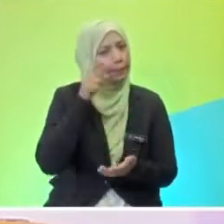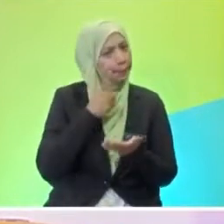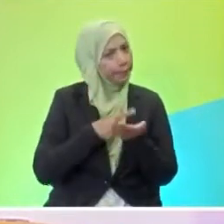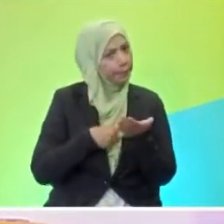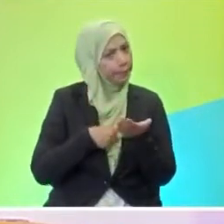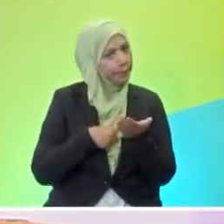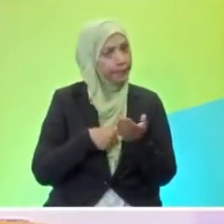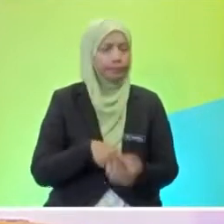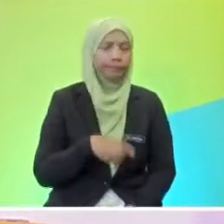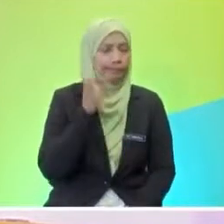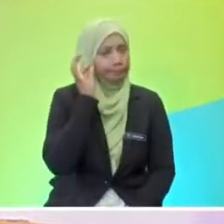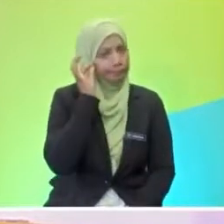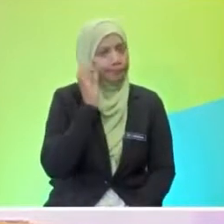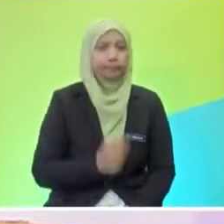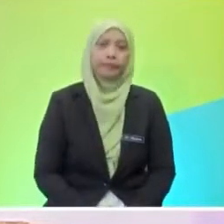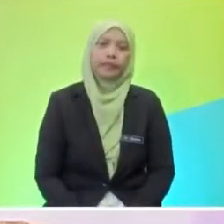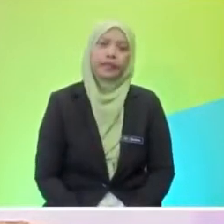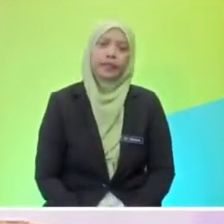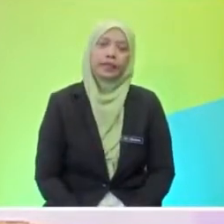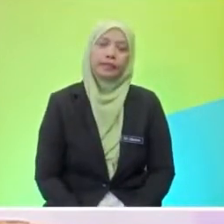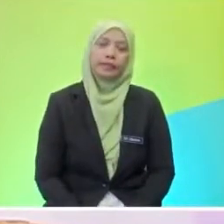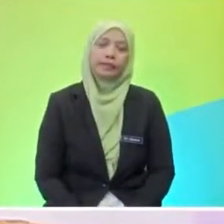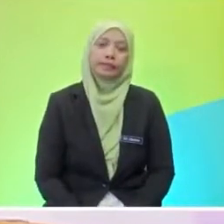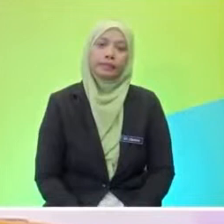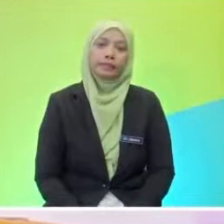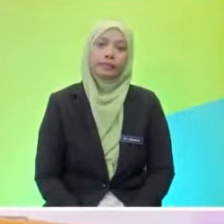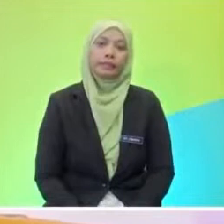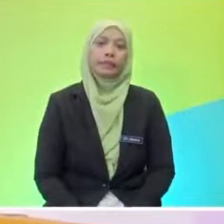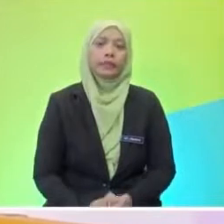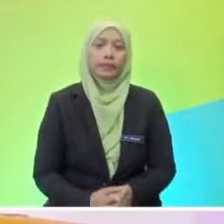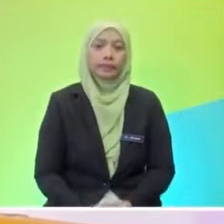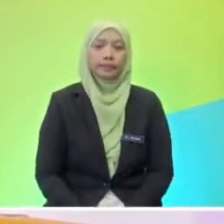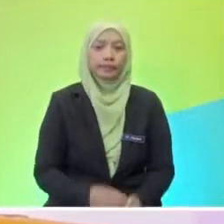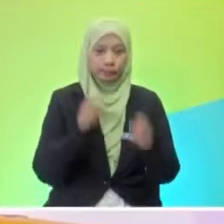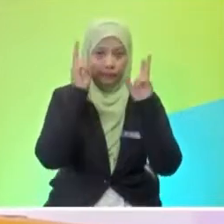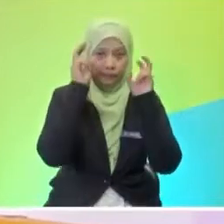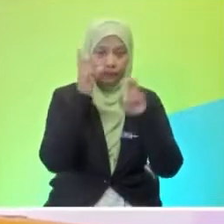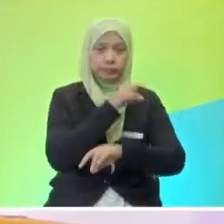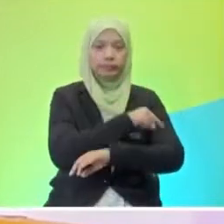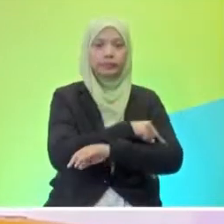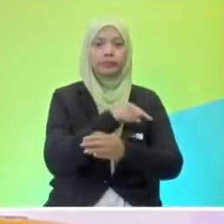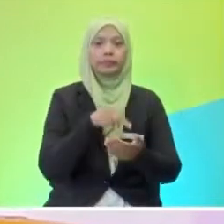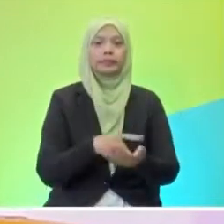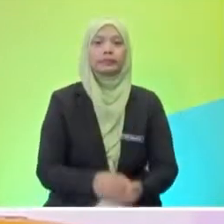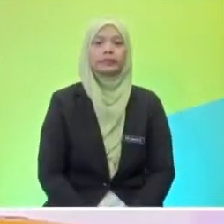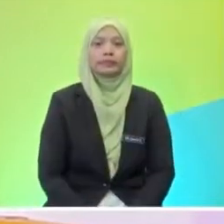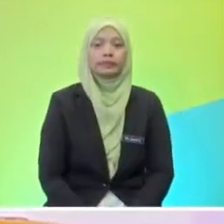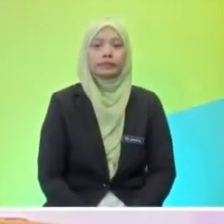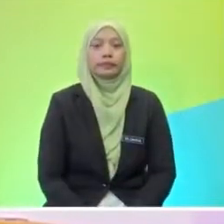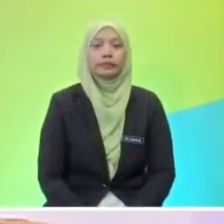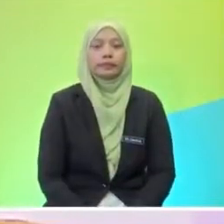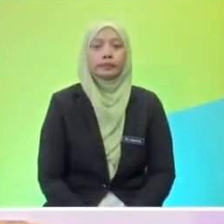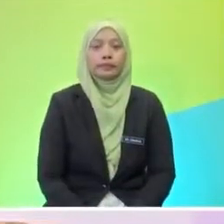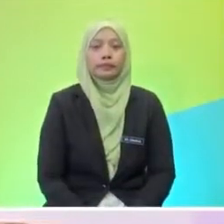Saya rasa macam asas kelestarian betul ke salah kita saksikan dulu profil guru ini